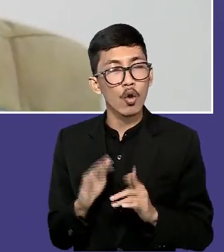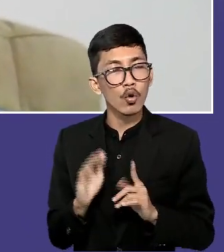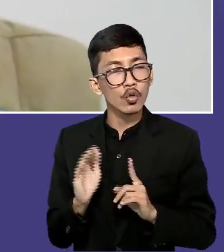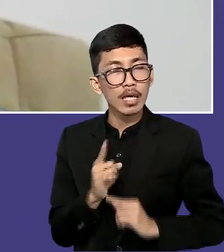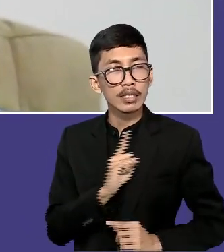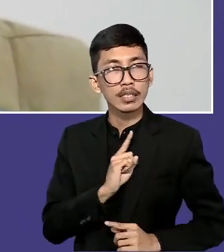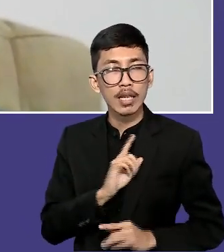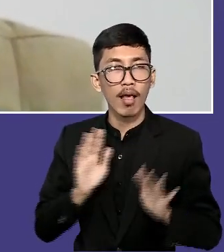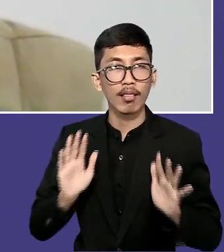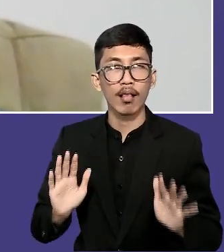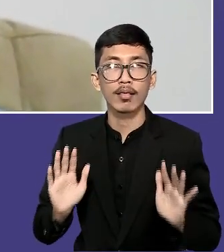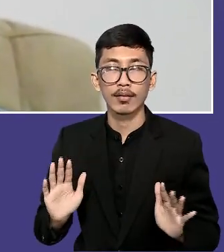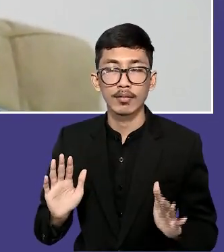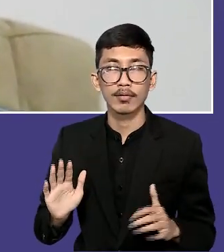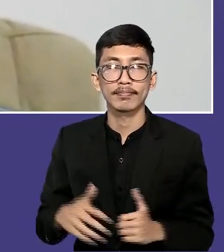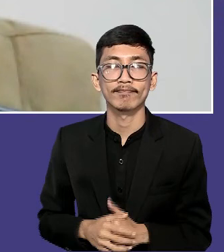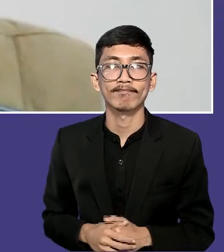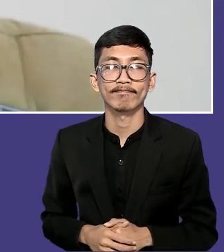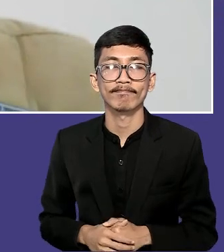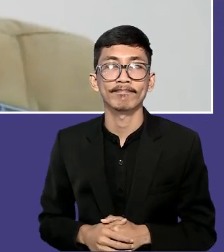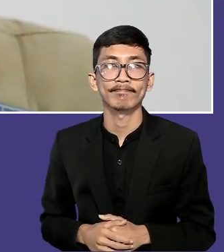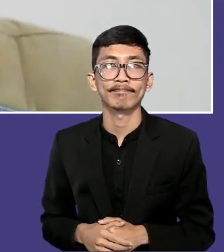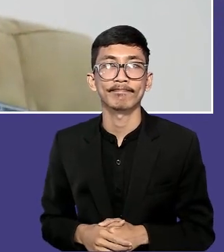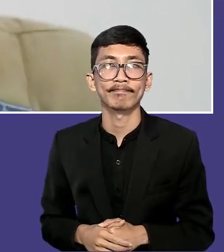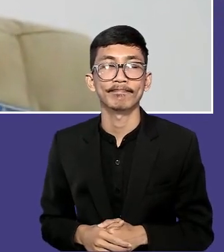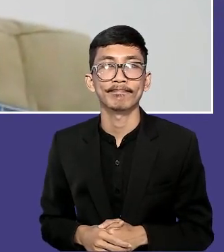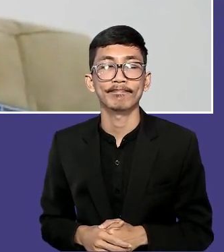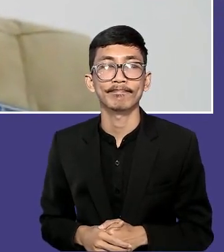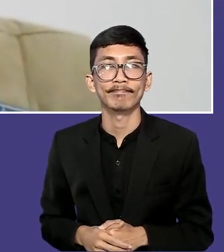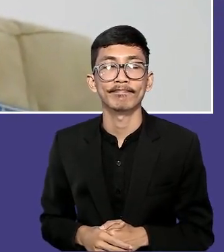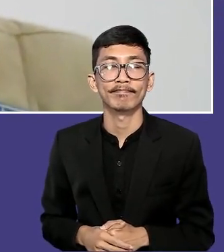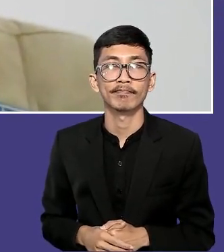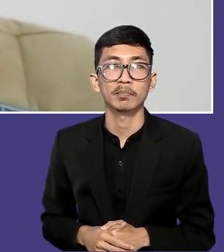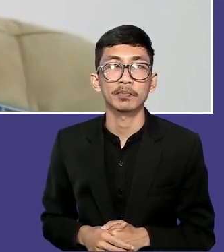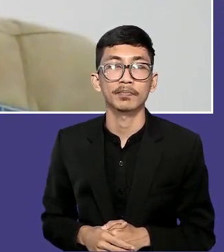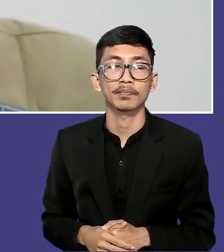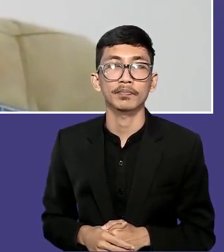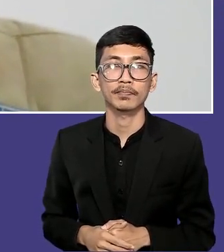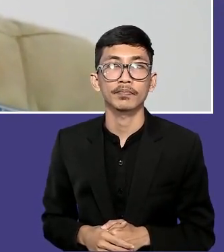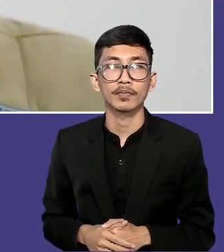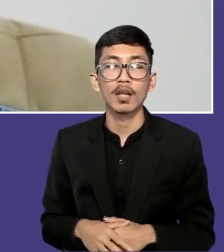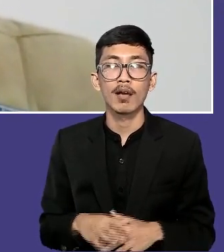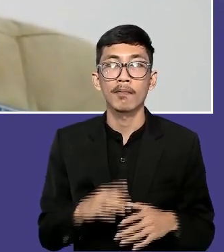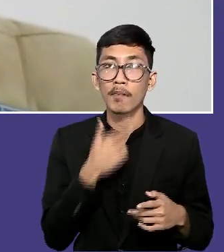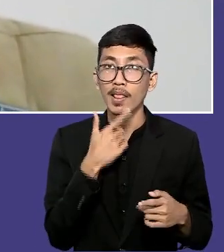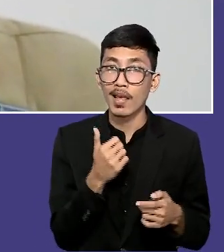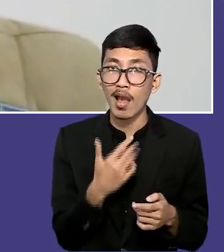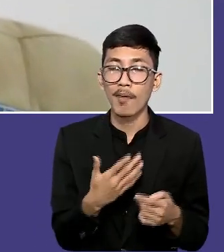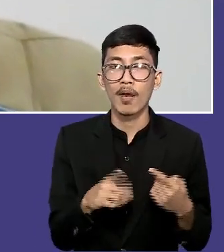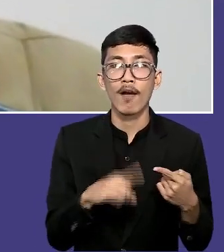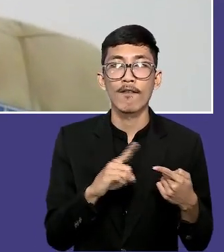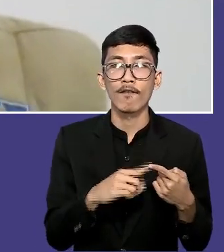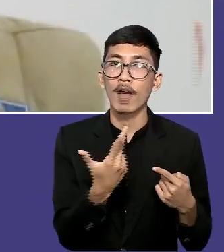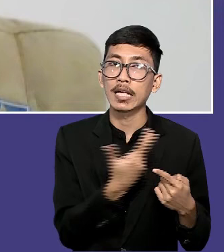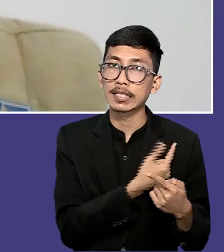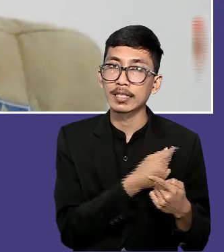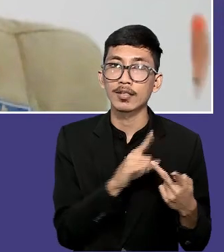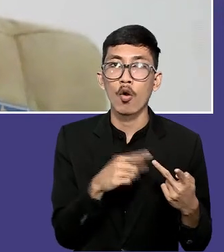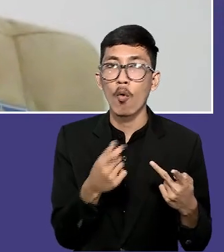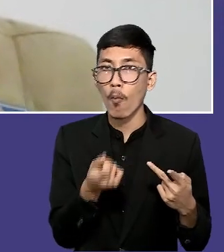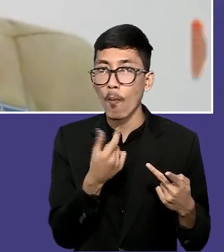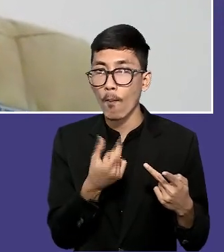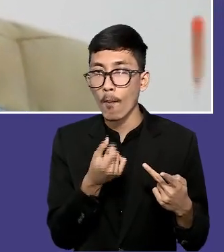berpotensi menimbulkan berbagai permasalahan baik dalam berbagai langkah pengendalian kita seperti vaksin obat dan system diagnostics jadi